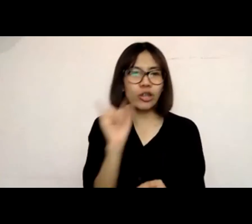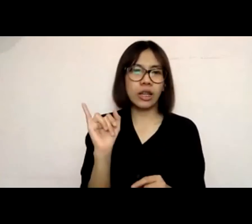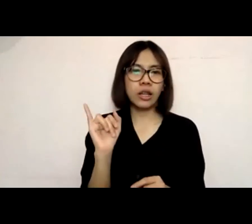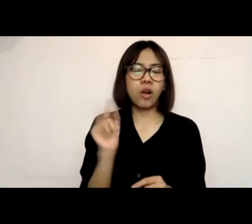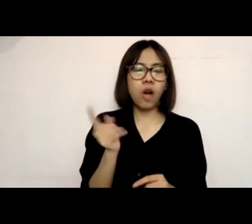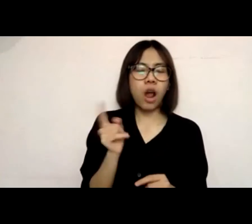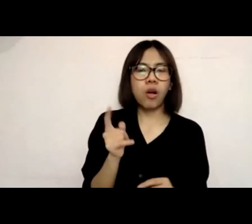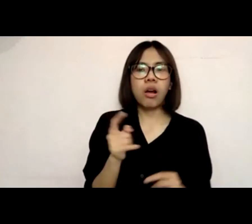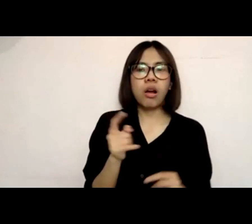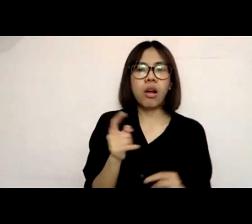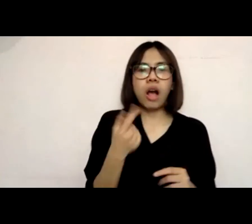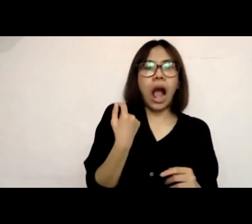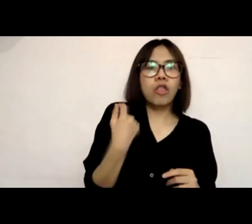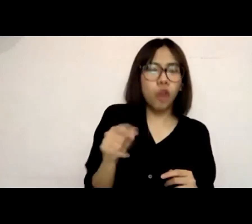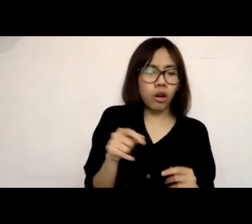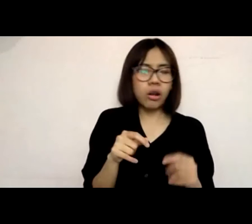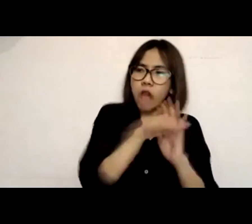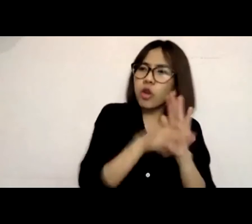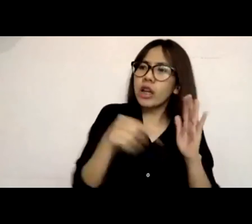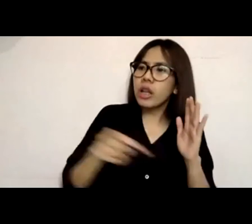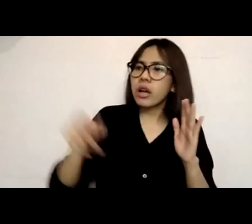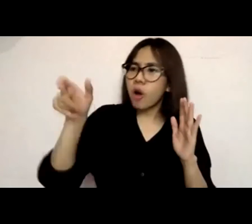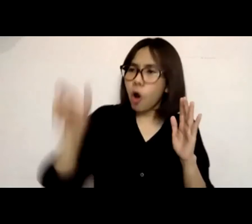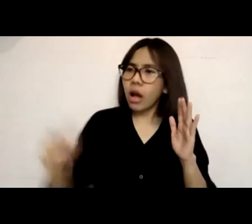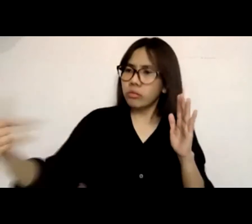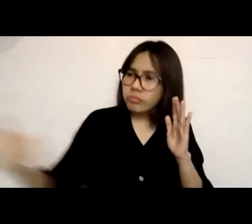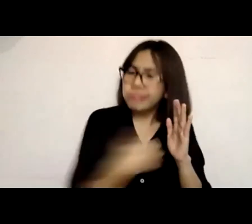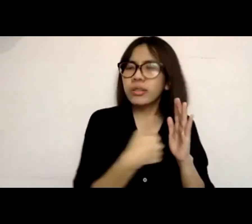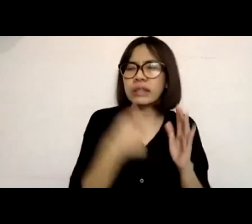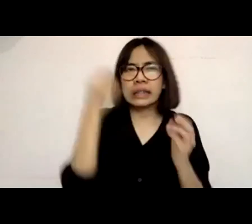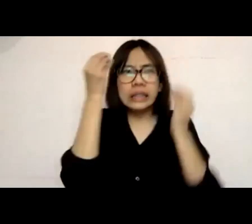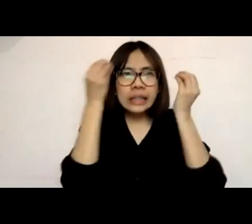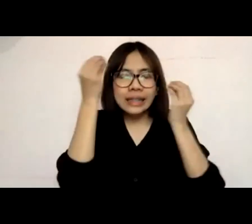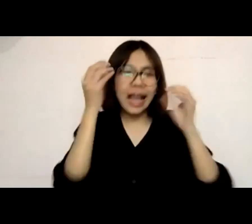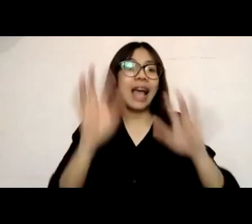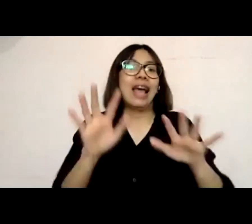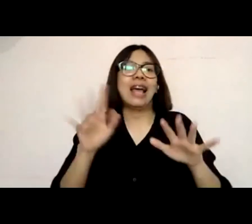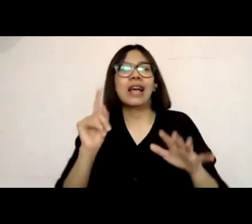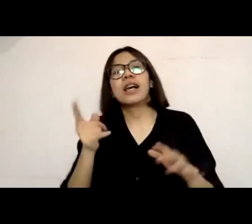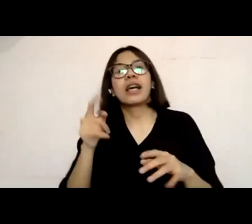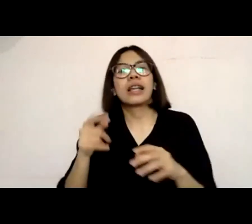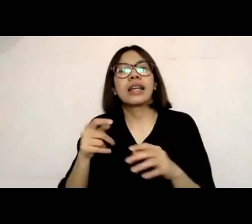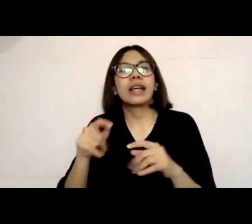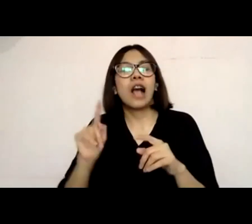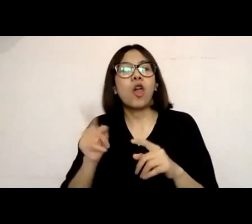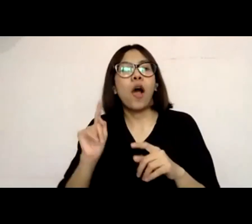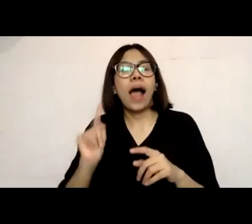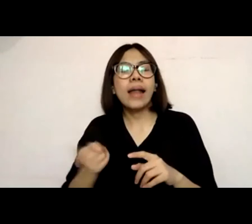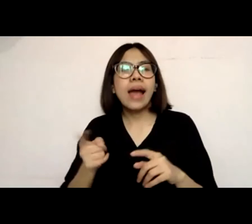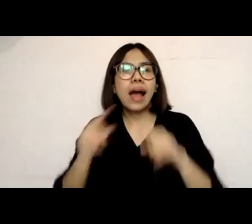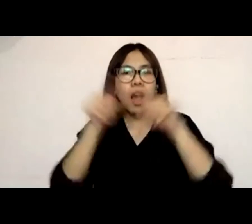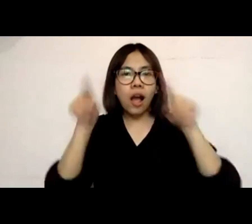terus menerus. Nah, kontrak kerja yang beragam ini jadi menciptakan berbagai fleksibilitas